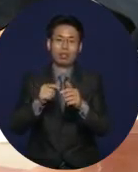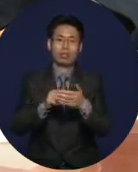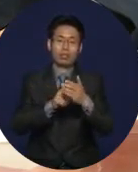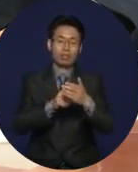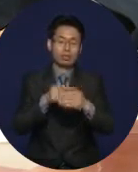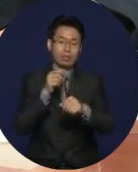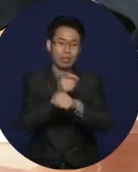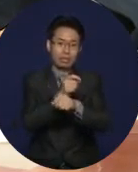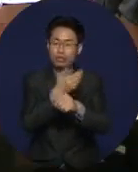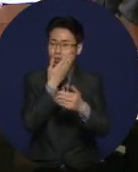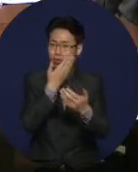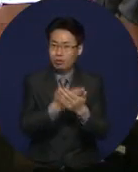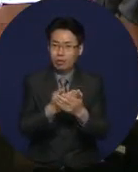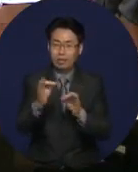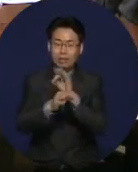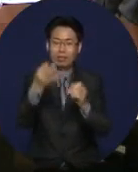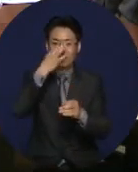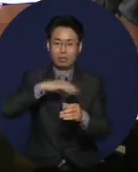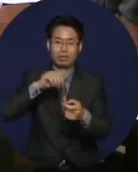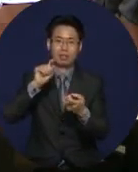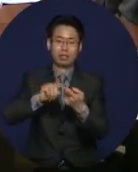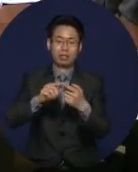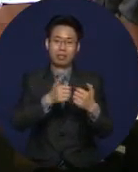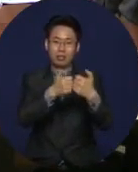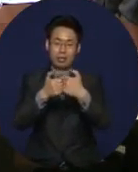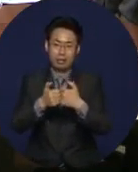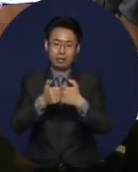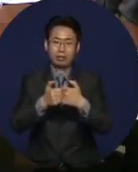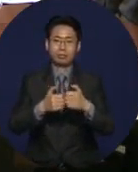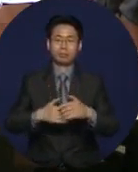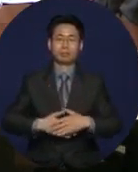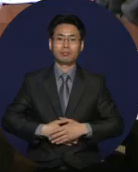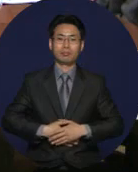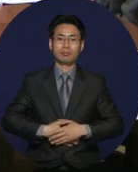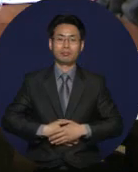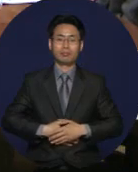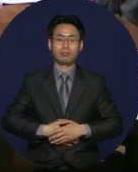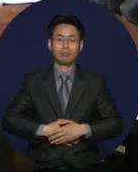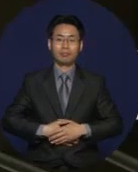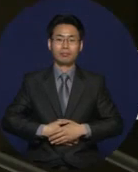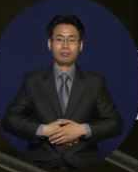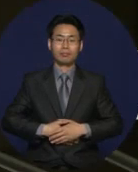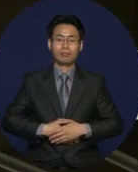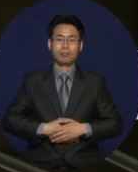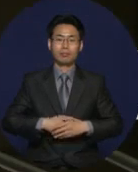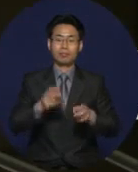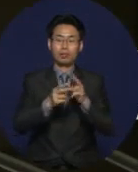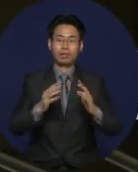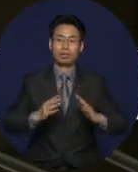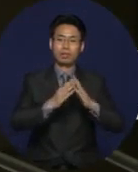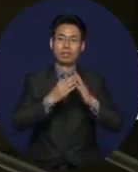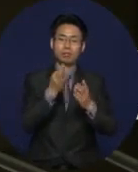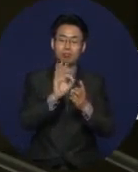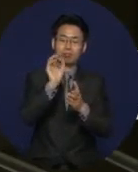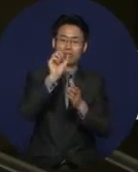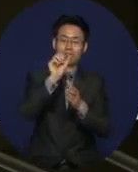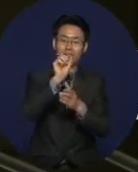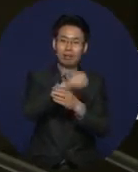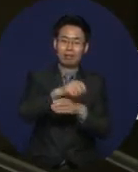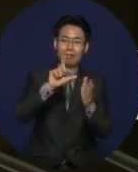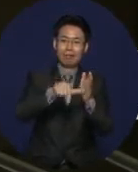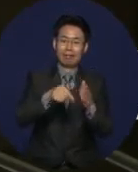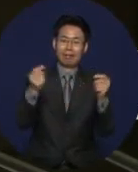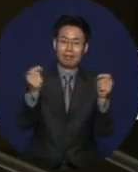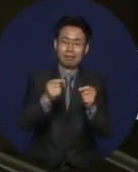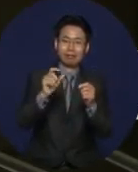보고회를 통해 적극 행정의 중요성과 경제적 파급 효과에 대해서도 논의했습니다. 또한 공장 설립 인허가 기간